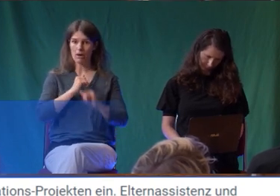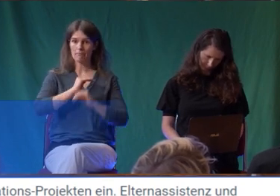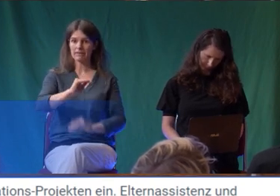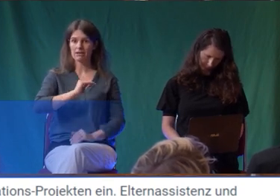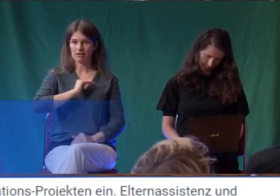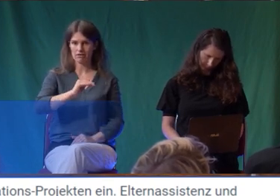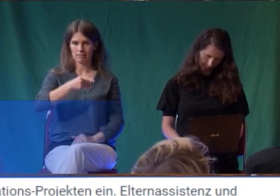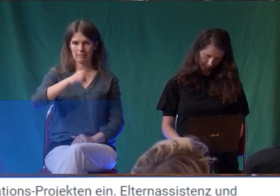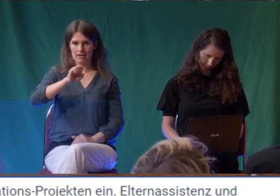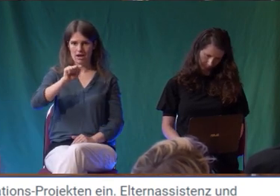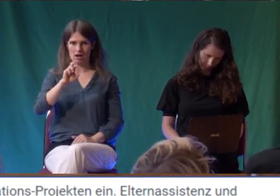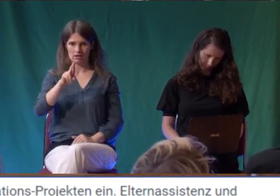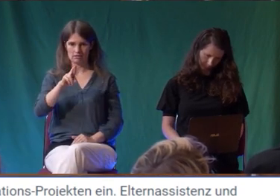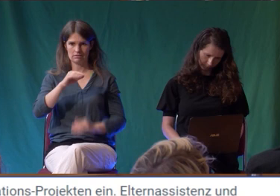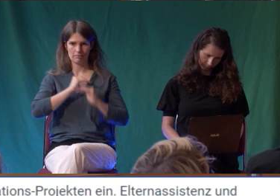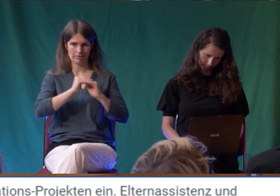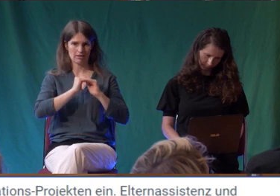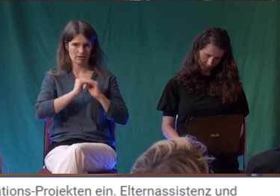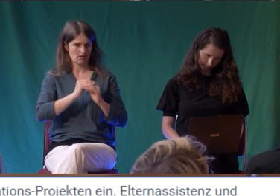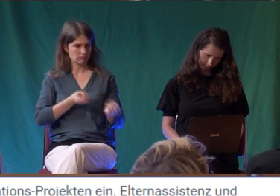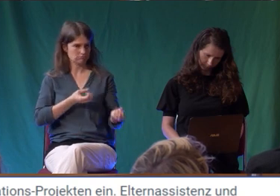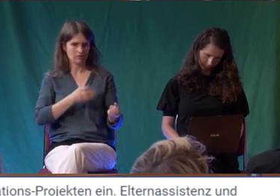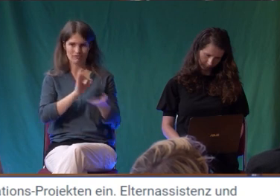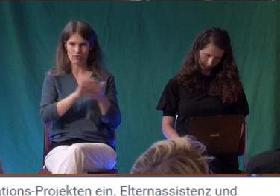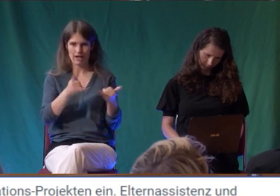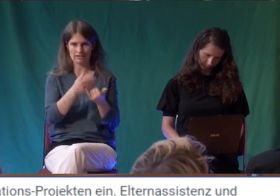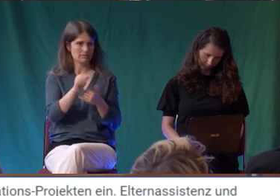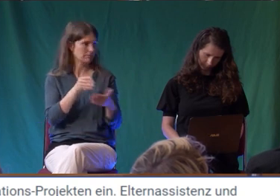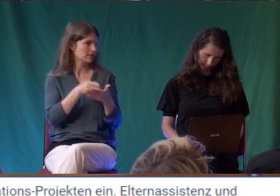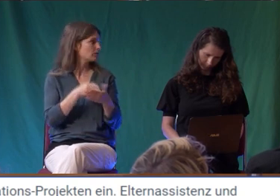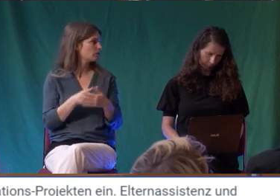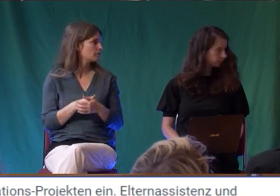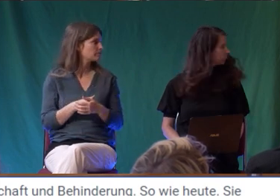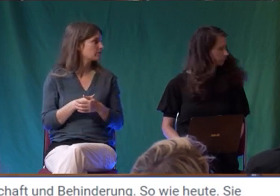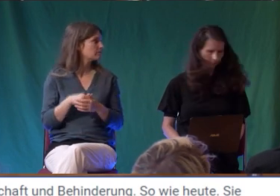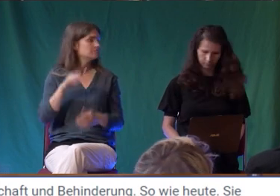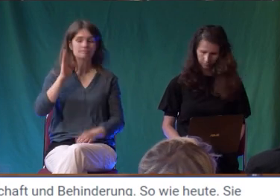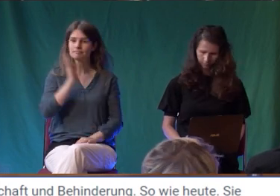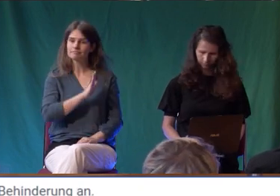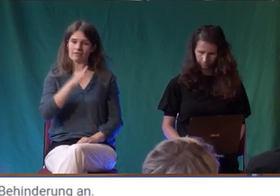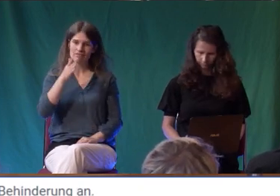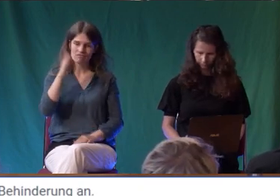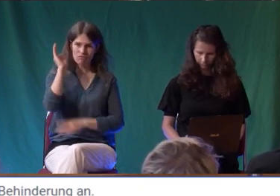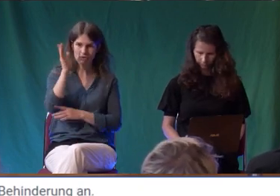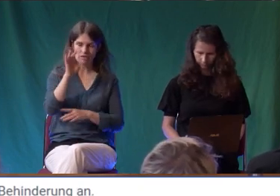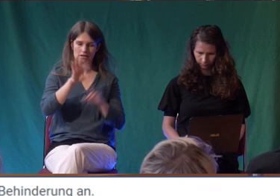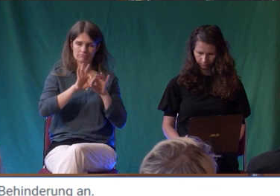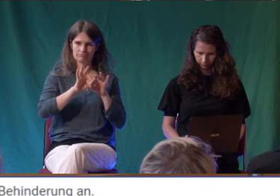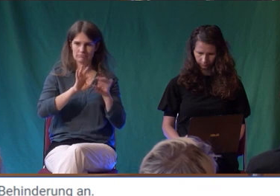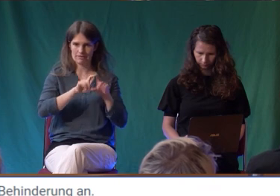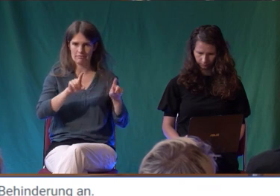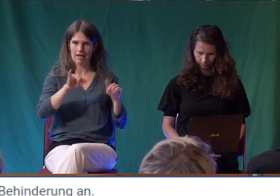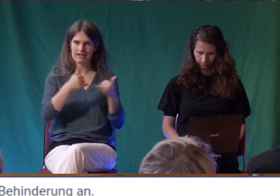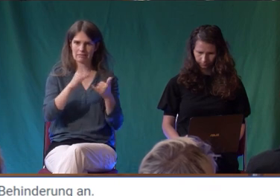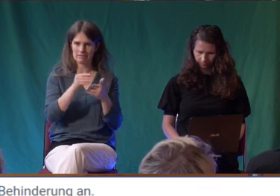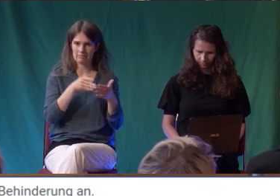mit Behinderung an und in ihrem Vortrag inklusive Kinder und Jugendhilfe für Eltern mit Behinderungen wird sie